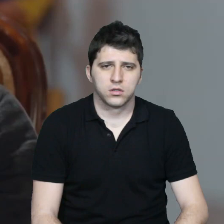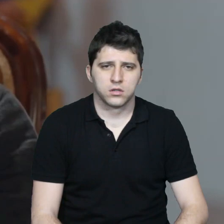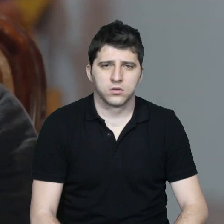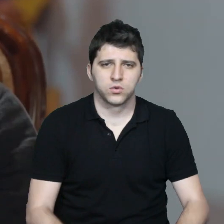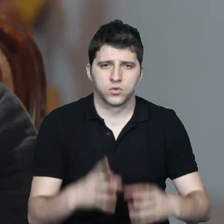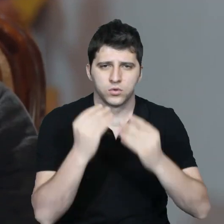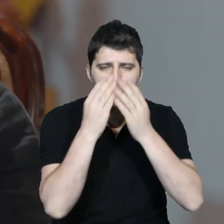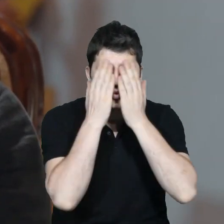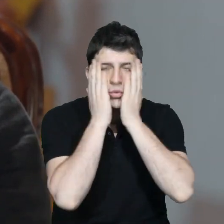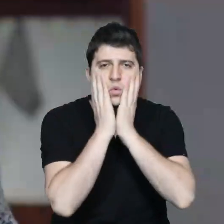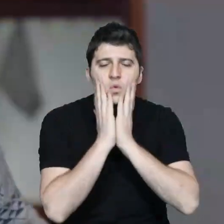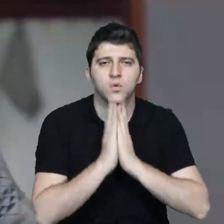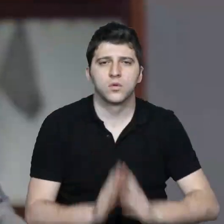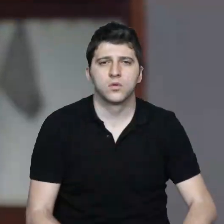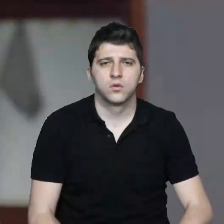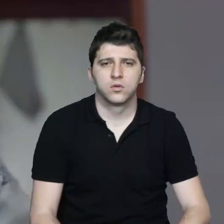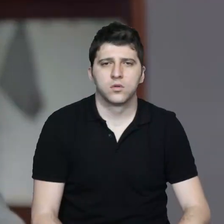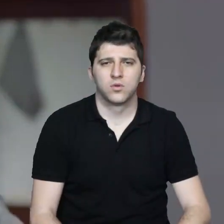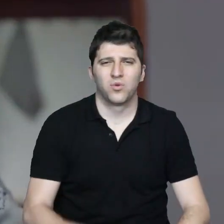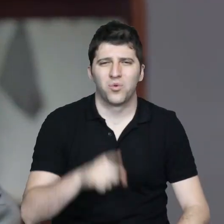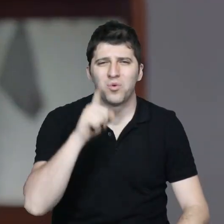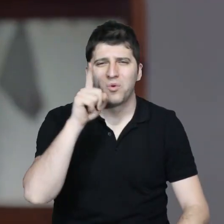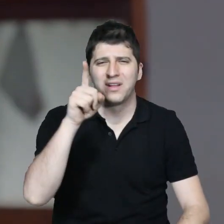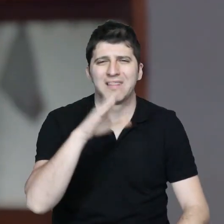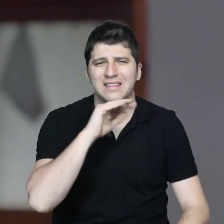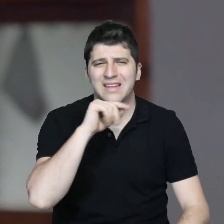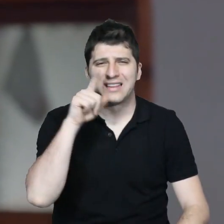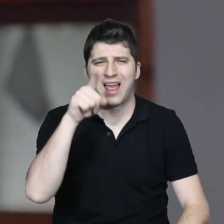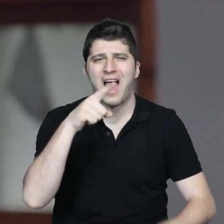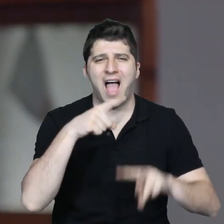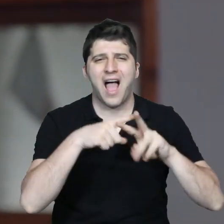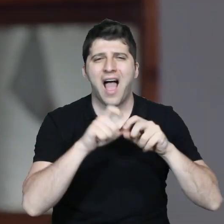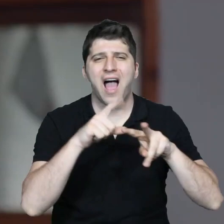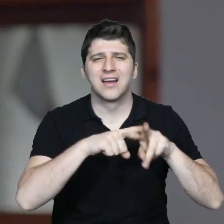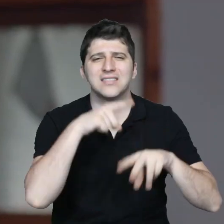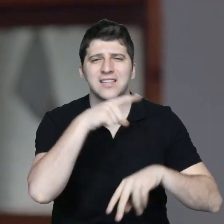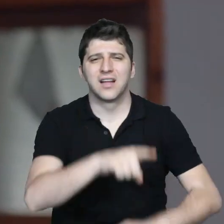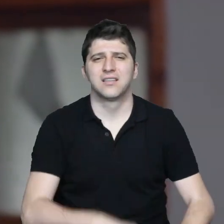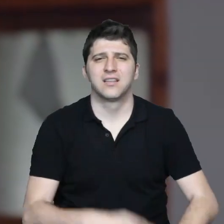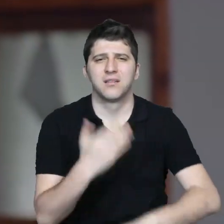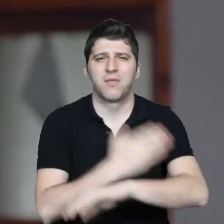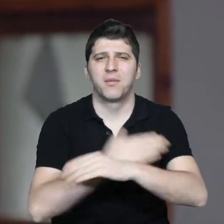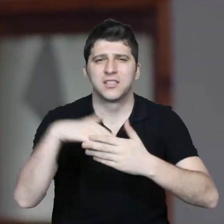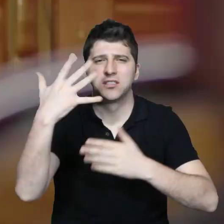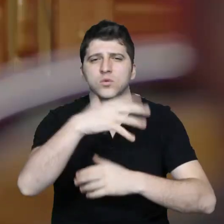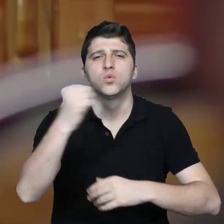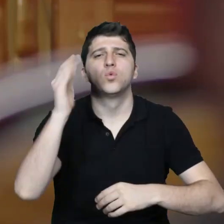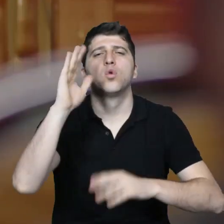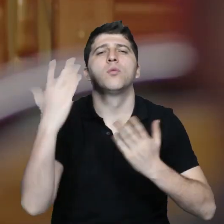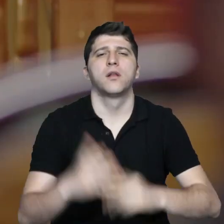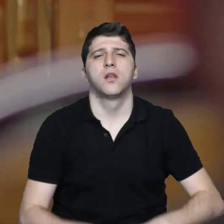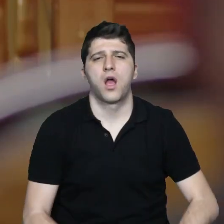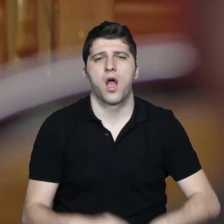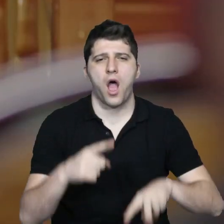Çok şükür o. Musibet herif Arda'yı şehrin dışına götürmedi.